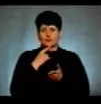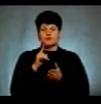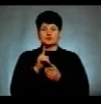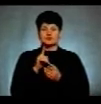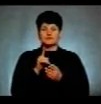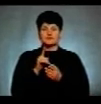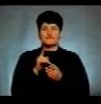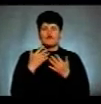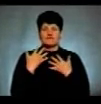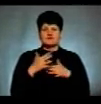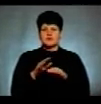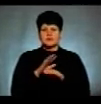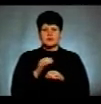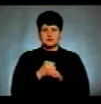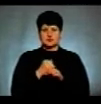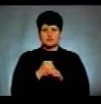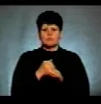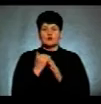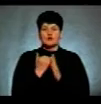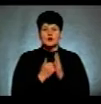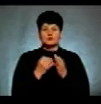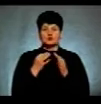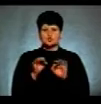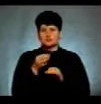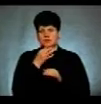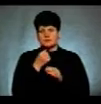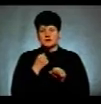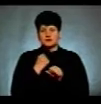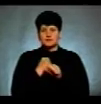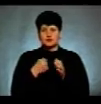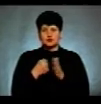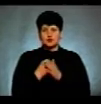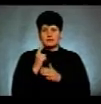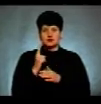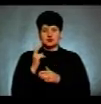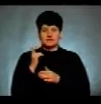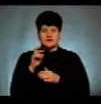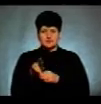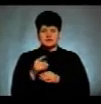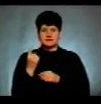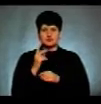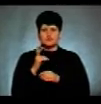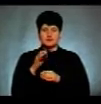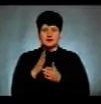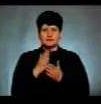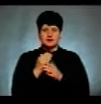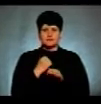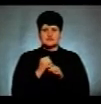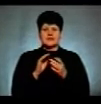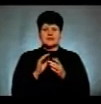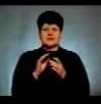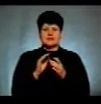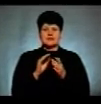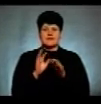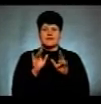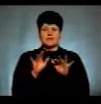вже не діє. Та програма «Доступні ліки» працювала до 1 квітня. З 1 квітня має працювати електронні